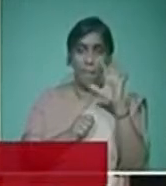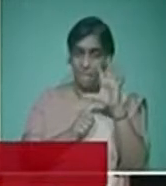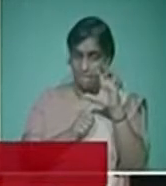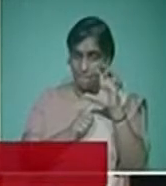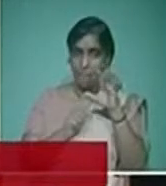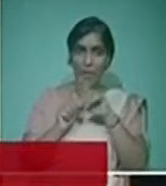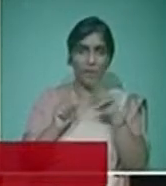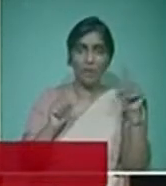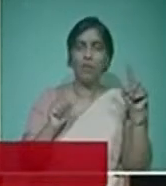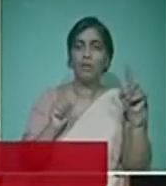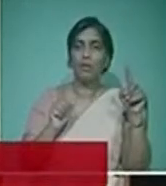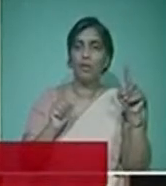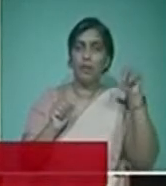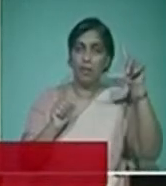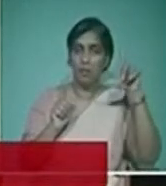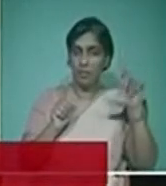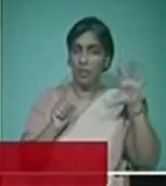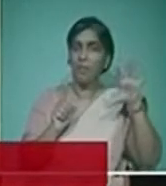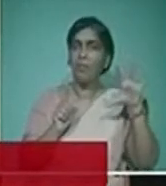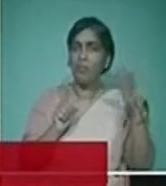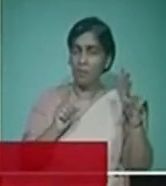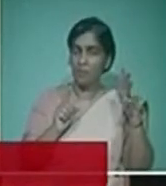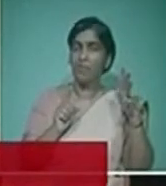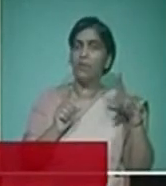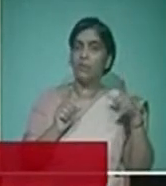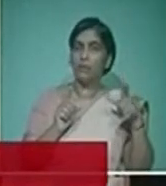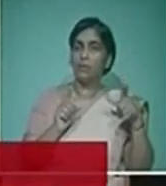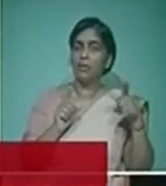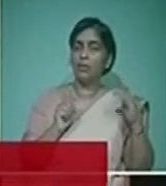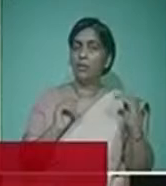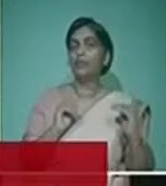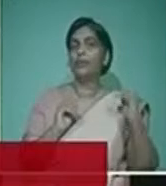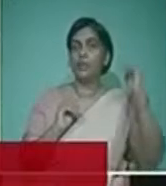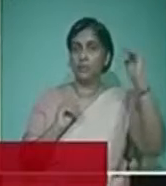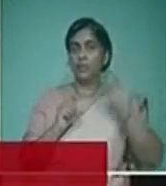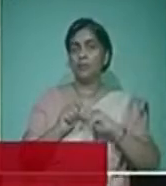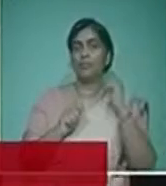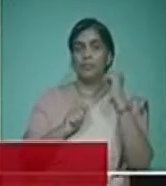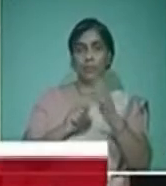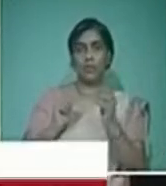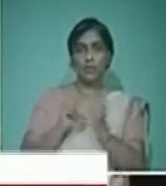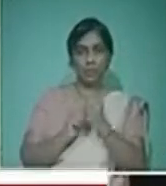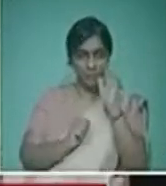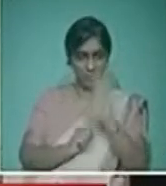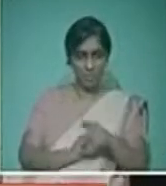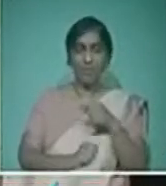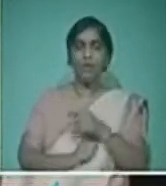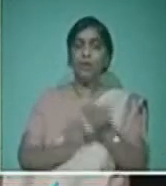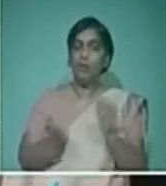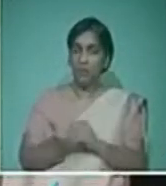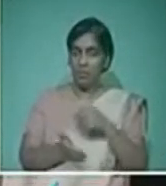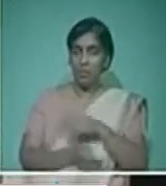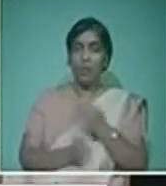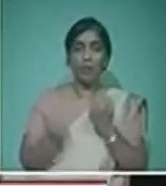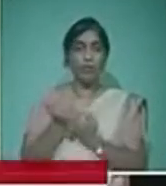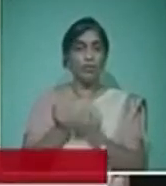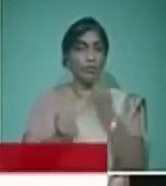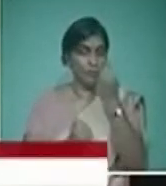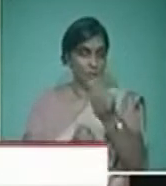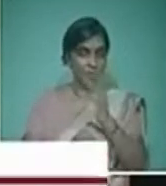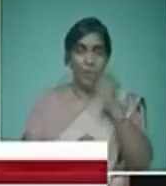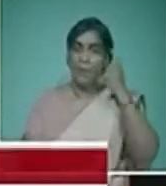5000 සිට රුපියල් 7500 අතර ප්‍රමාණයකින් වැඩි කර ගෙවීමට කටයුතු කළා. තවද මෙම ආධාර ලබා